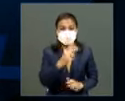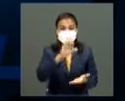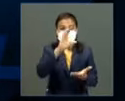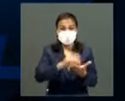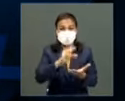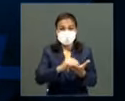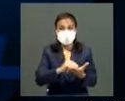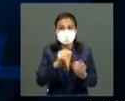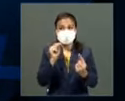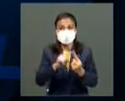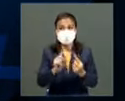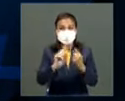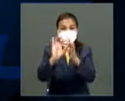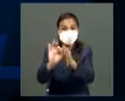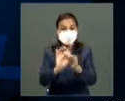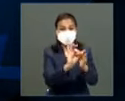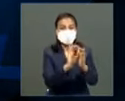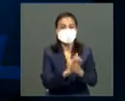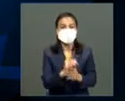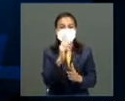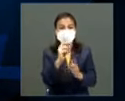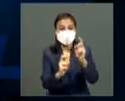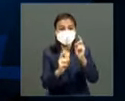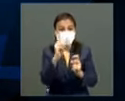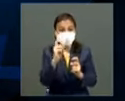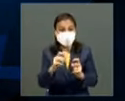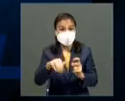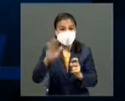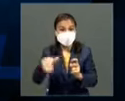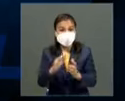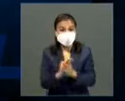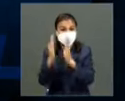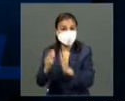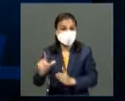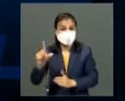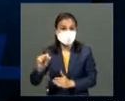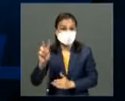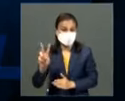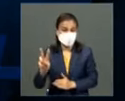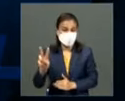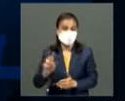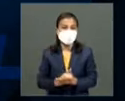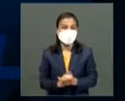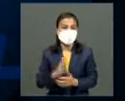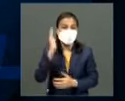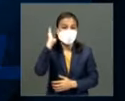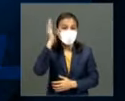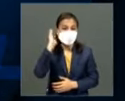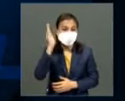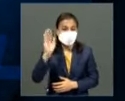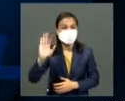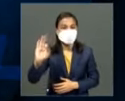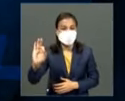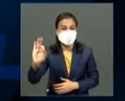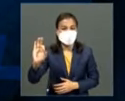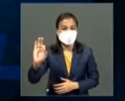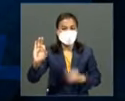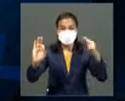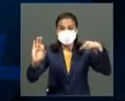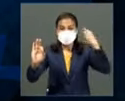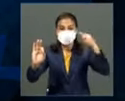ที่เสียชีวิตสำหรับวันนี้นะคะในจำนวนทั้งสิ้น22คนนี้นะคะเป็นเพศชาย9รายค่ะ